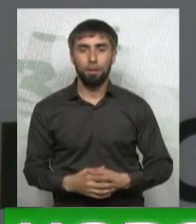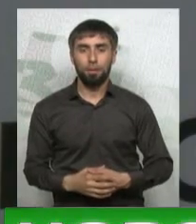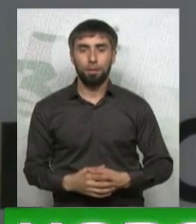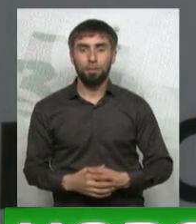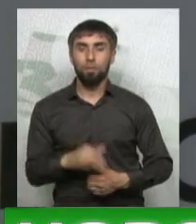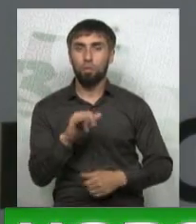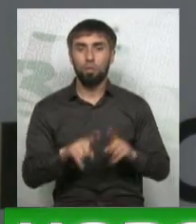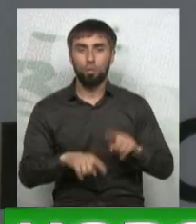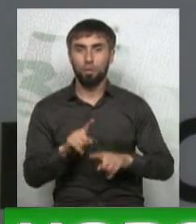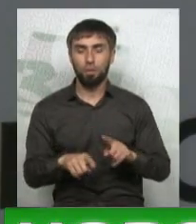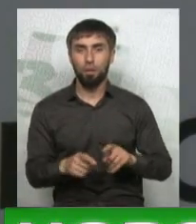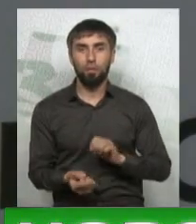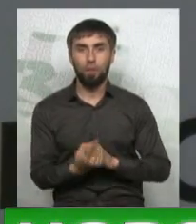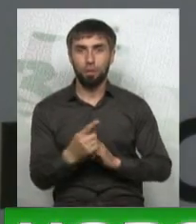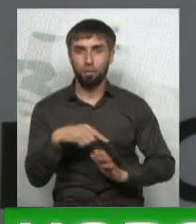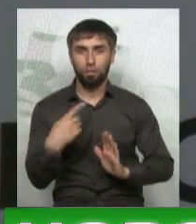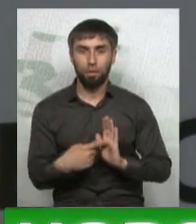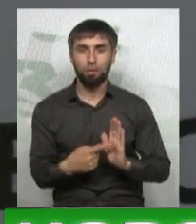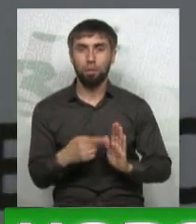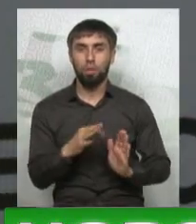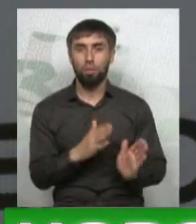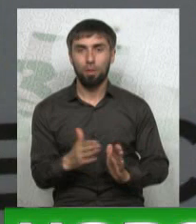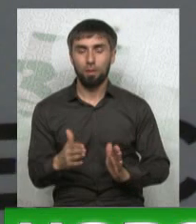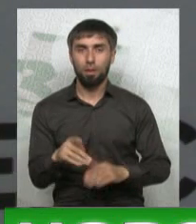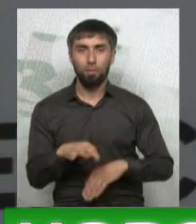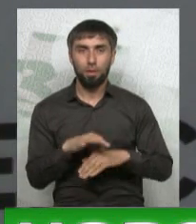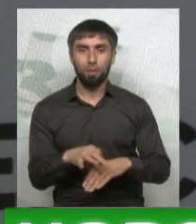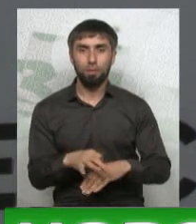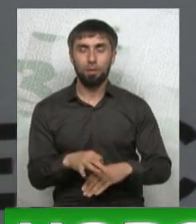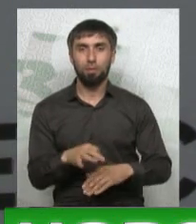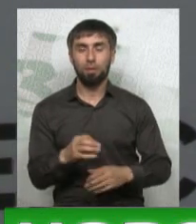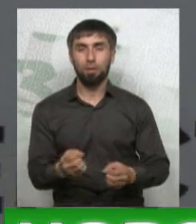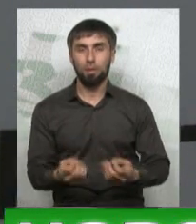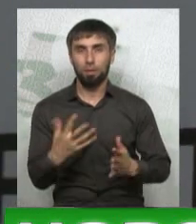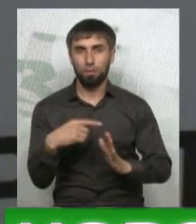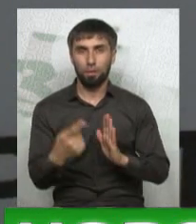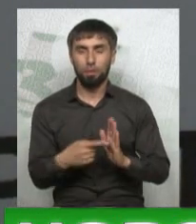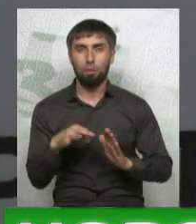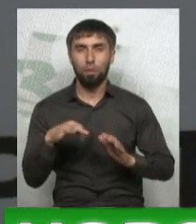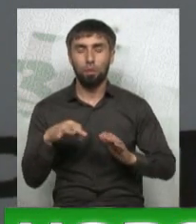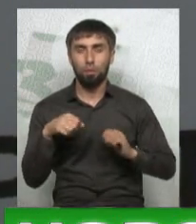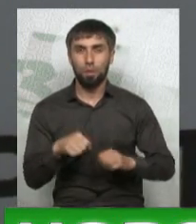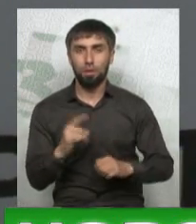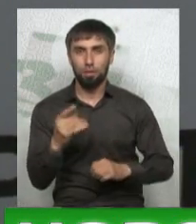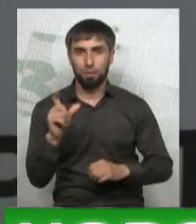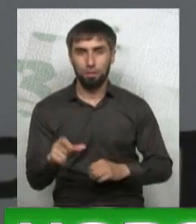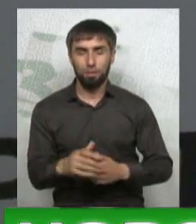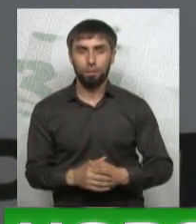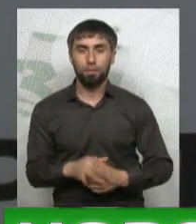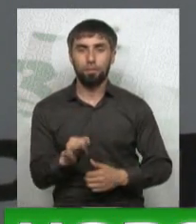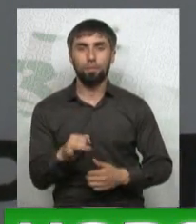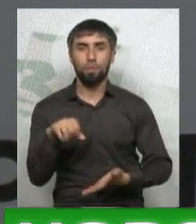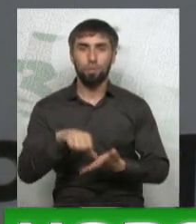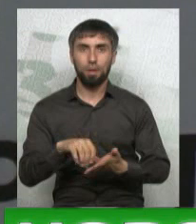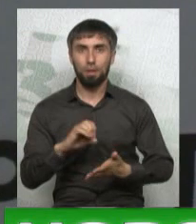У родителей возникали вопросы по порядку проведения, по определенным вопросам по правам ребенка, соответственно,